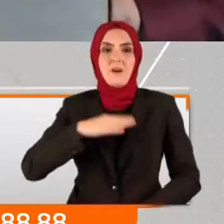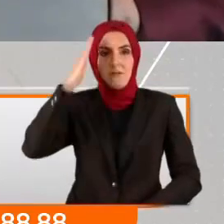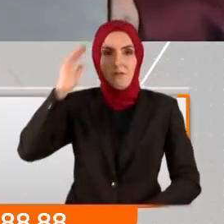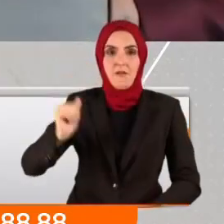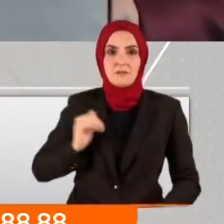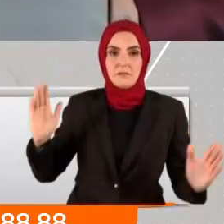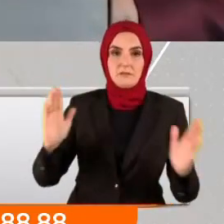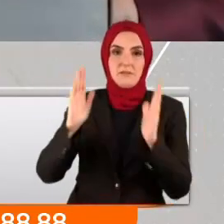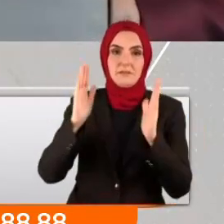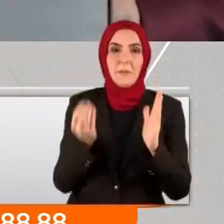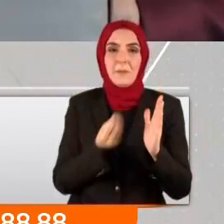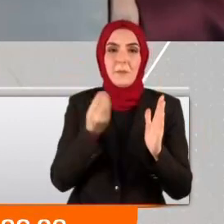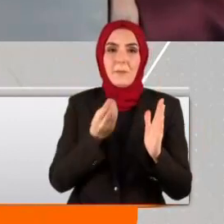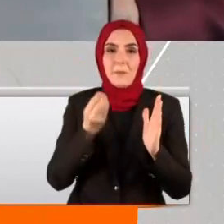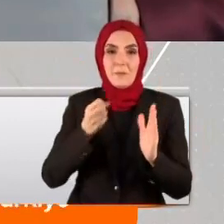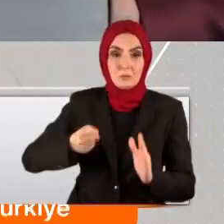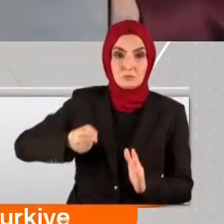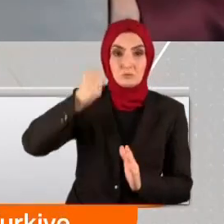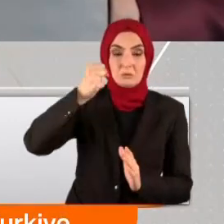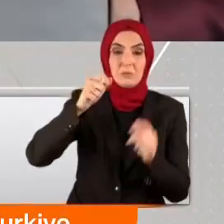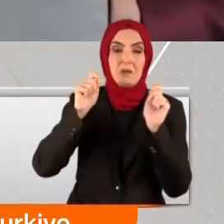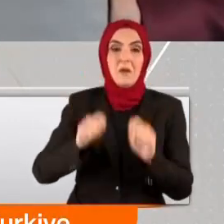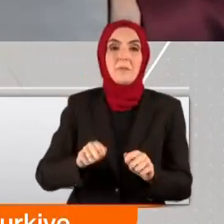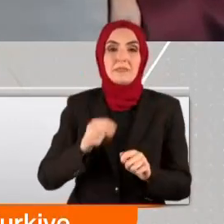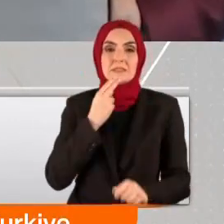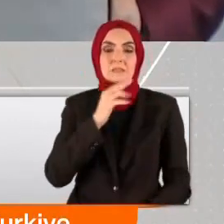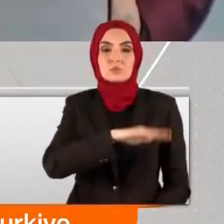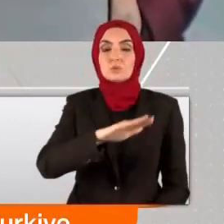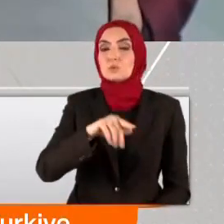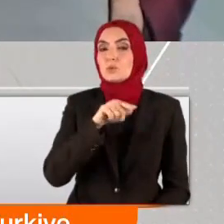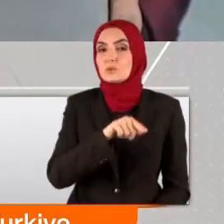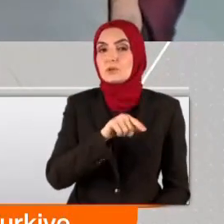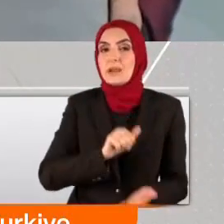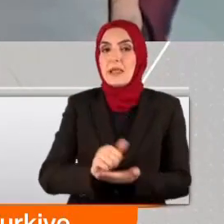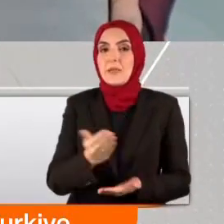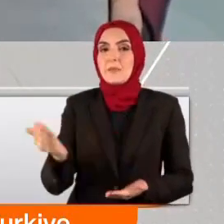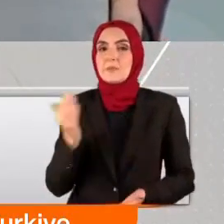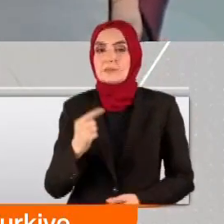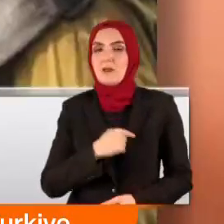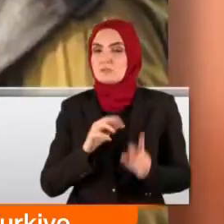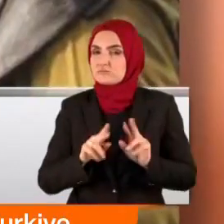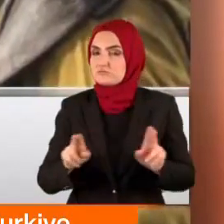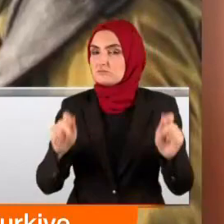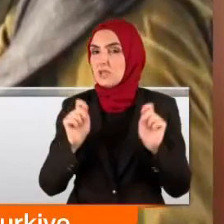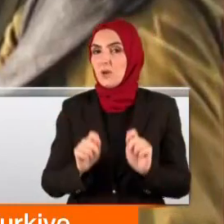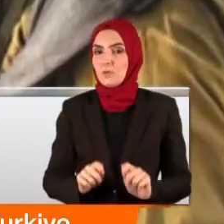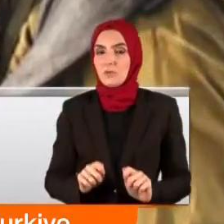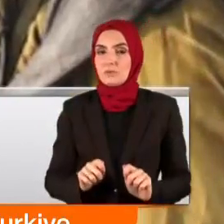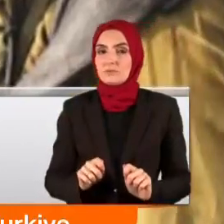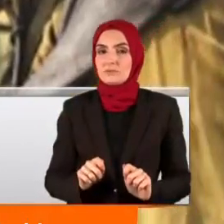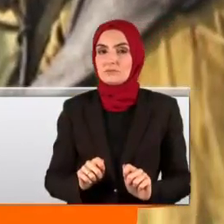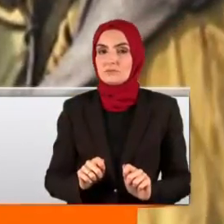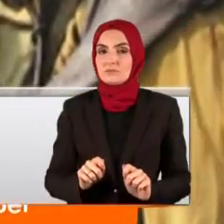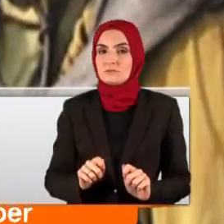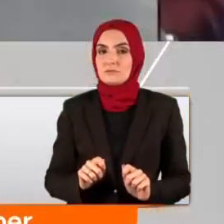zorunda kalan kız çocukları hepimizin kalbini paramparça ediyor. Ne de kendisine olan